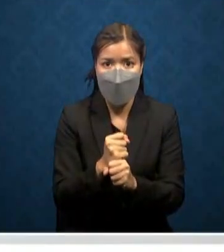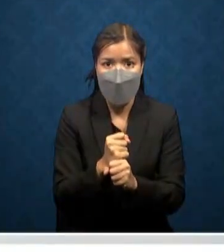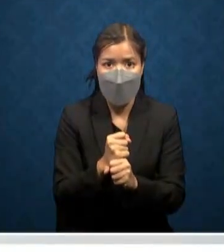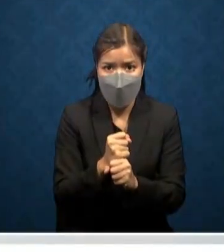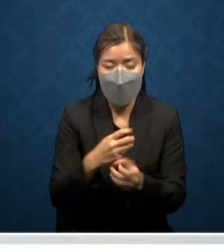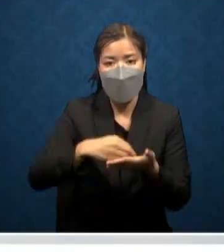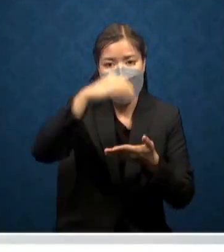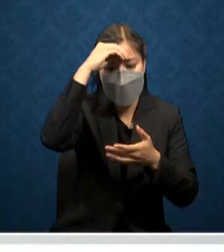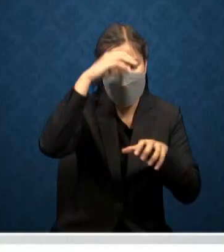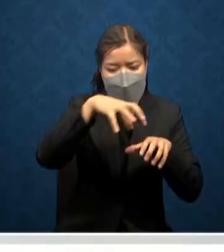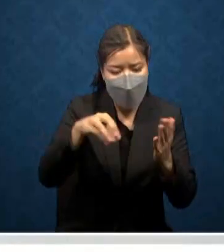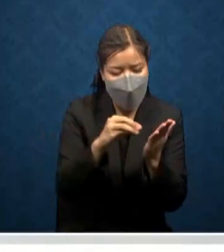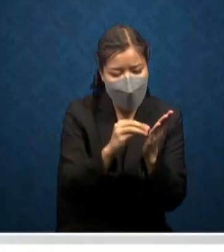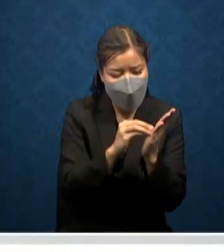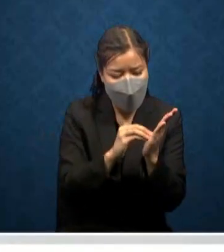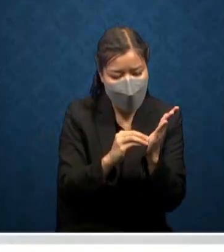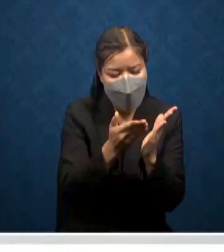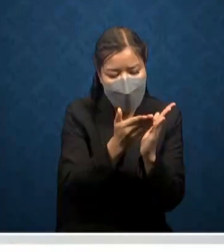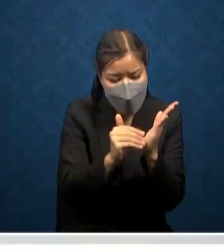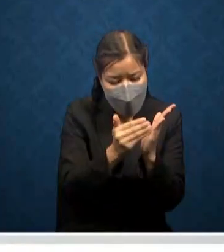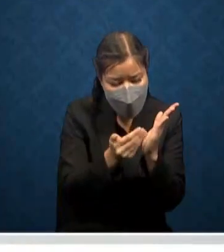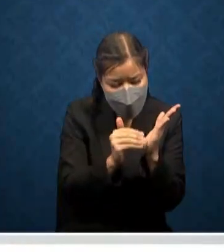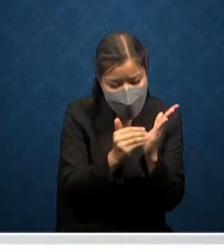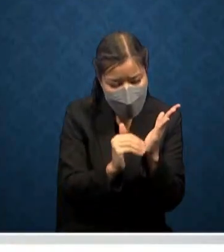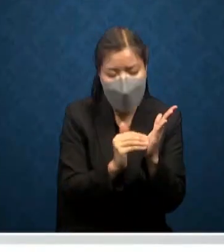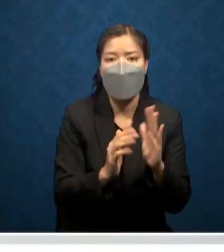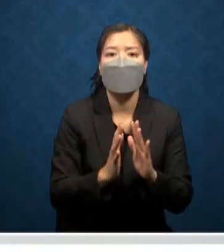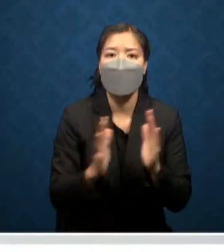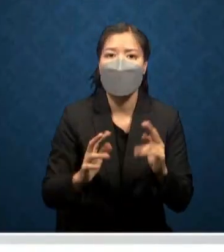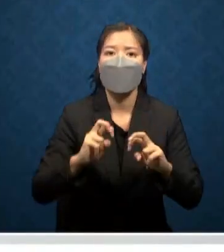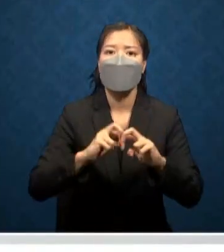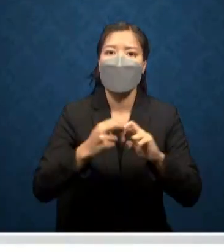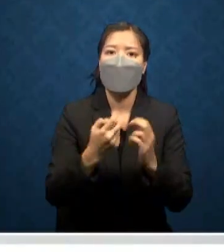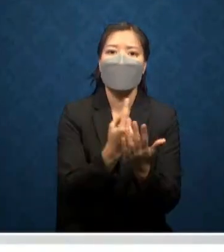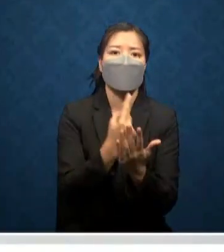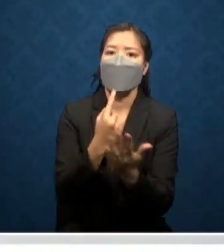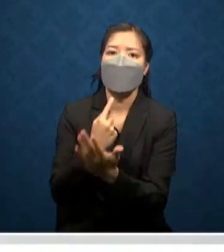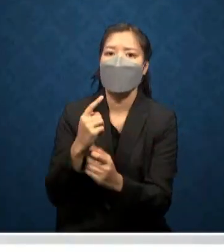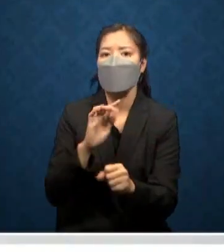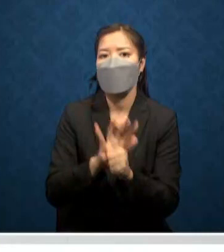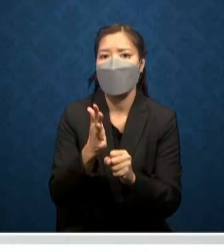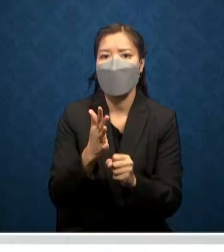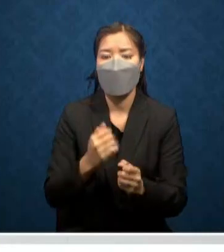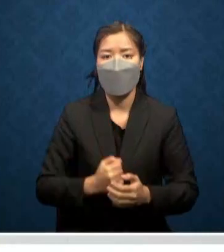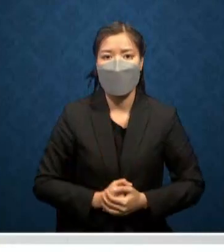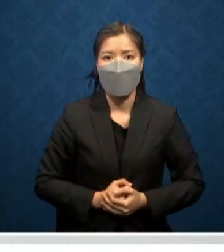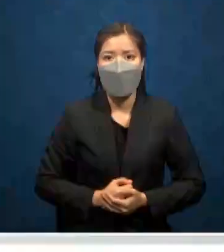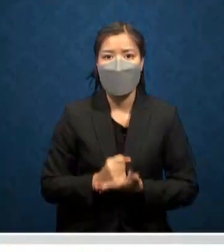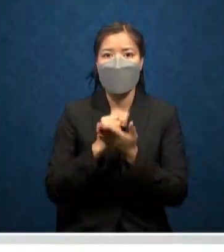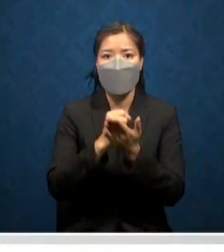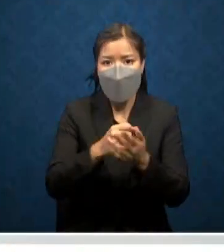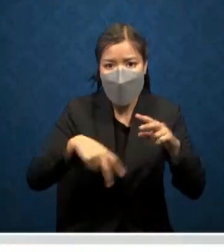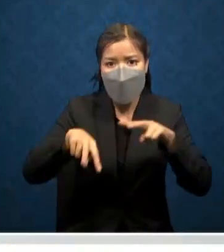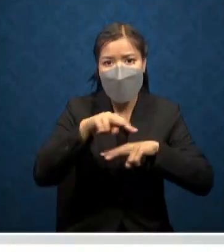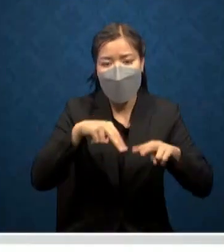การศึกษาเป็นจำนวนมากอาจจะเกิดปัญหาไม่มีผู้แทนของกศนจอที่เพียงพอที่จะไปทำหน้าที่ในเขต